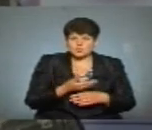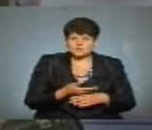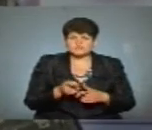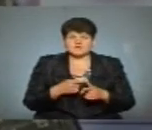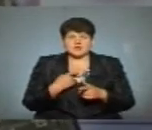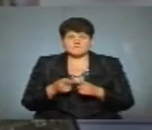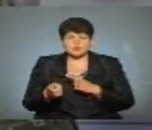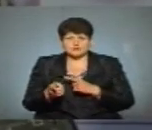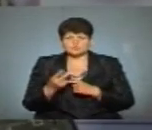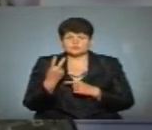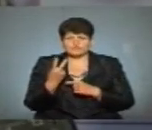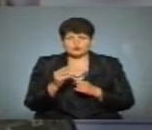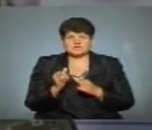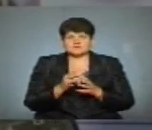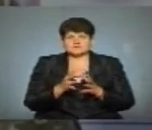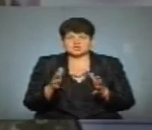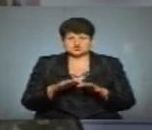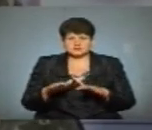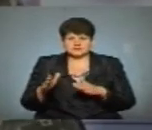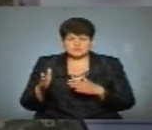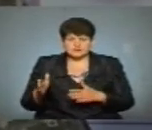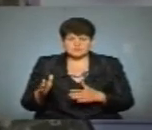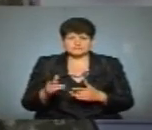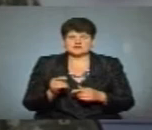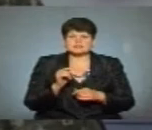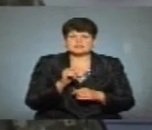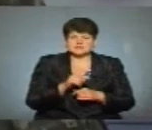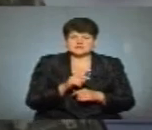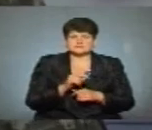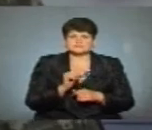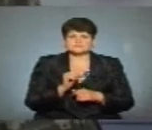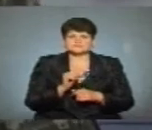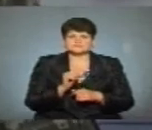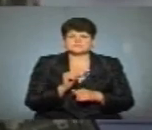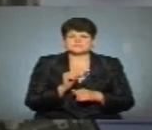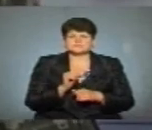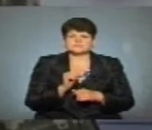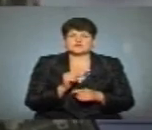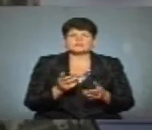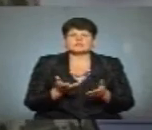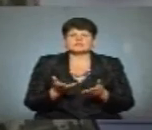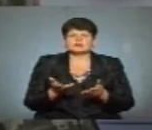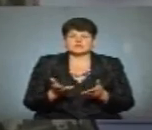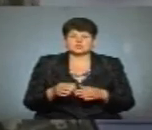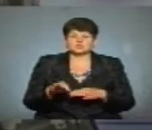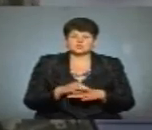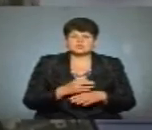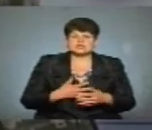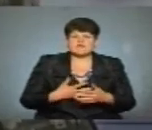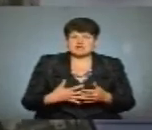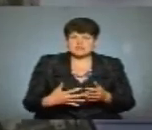або двоє і більше дітей. Також ті, які, в яких дружина